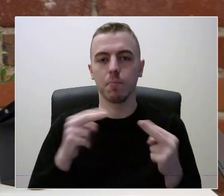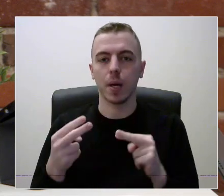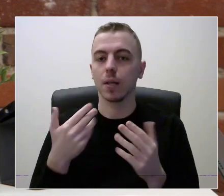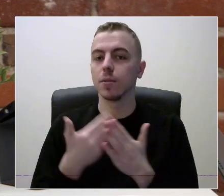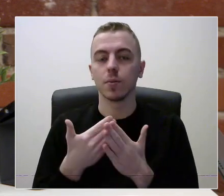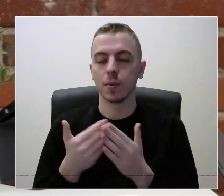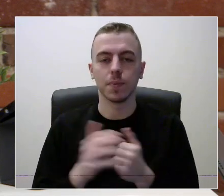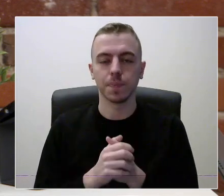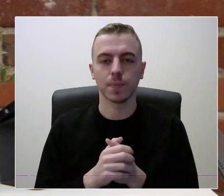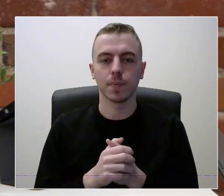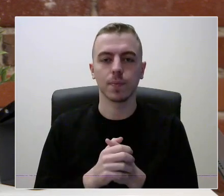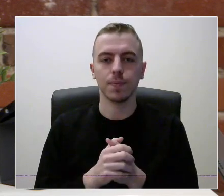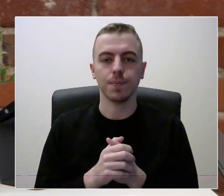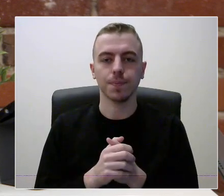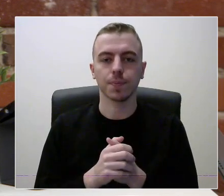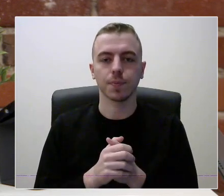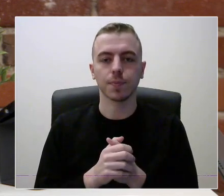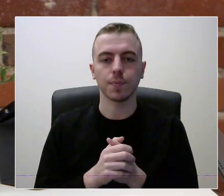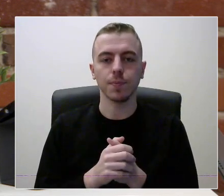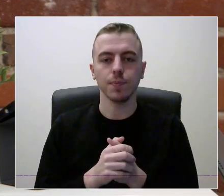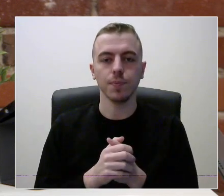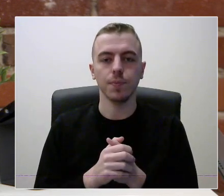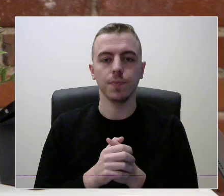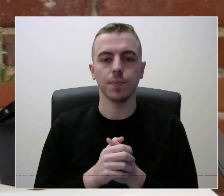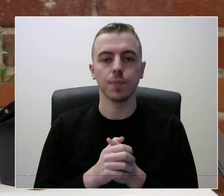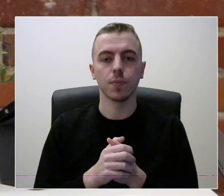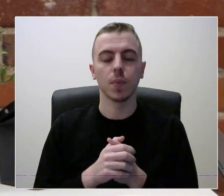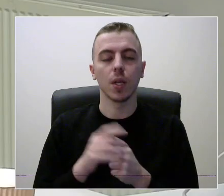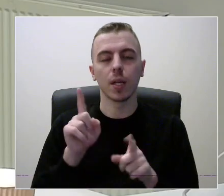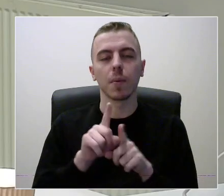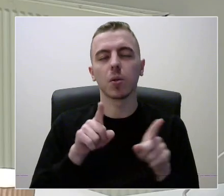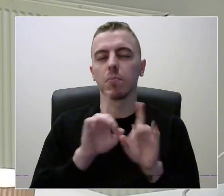jo postą, jo pareigas, jo kėdę, ir ką jūs darytumėt kitaip?